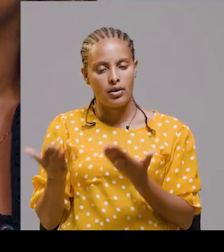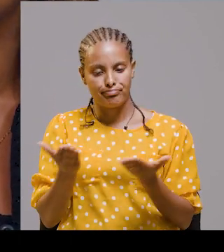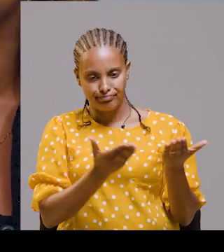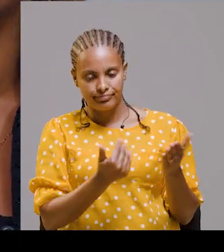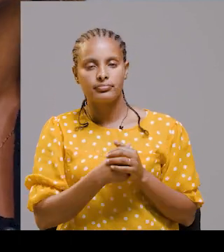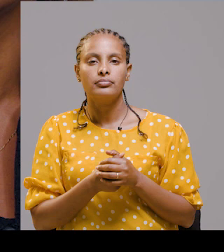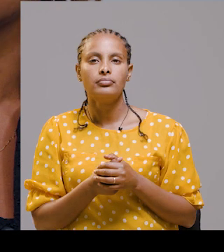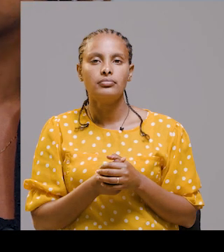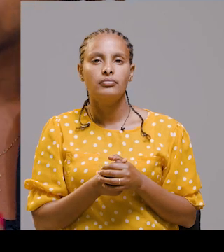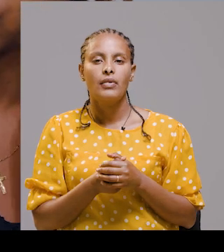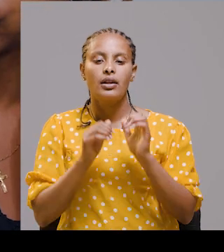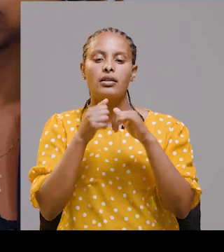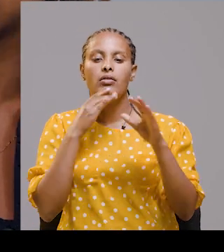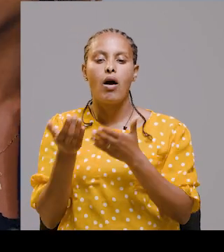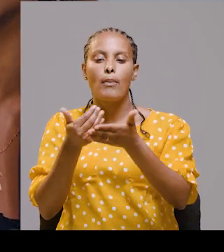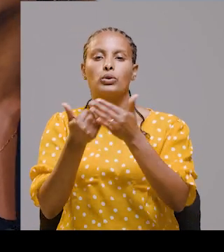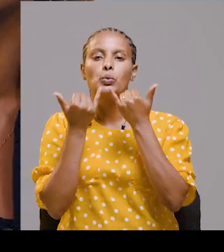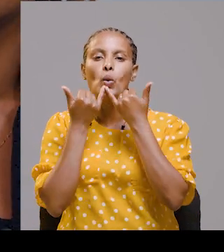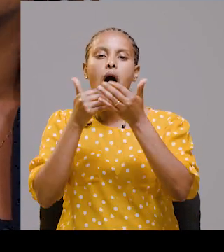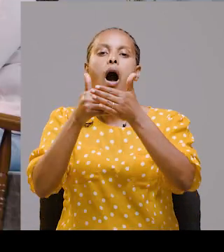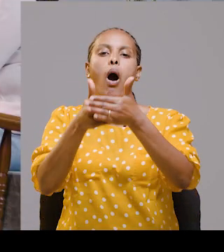ከዚህ ጋር ተያይዞ እንዴት አድርገን ነው እነሱን አፕሮች